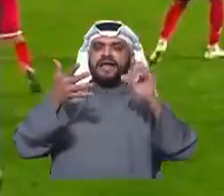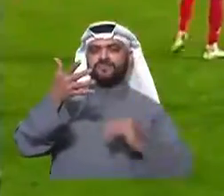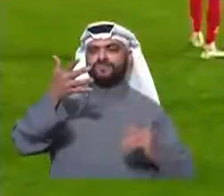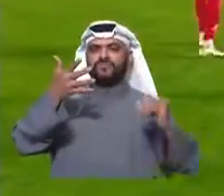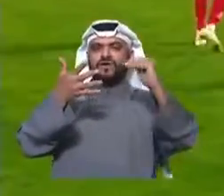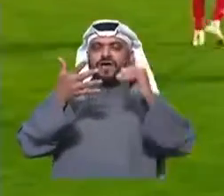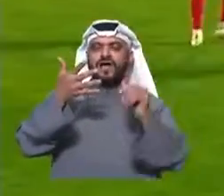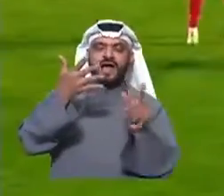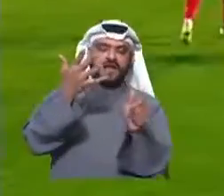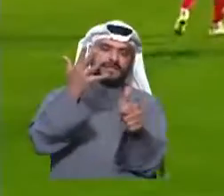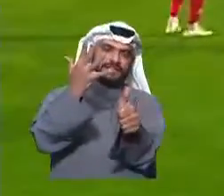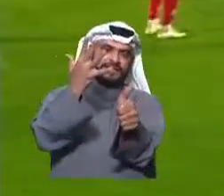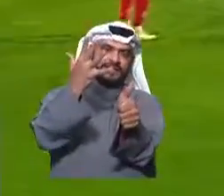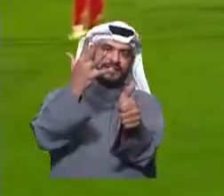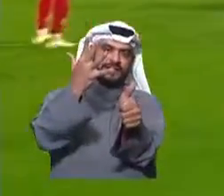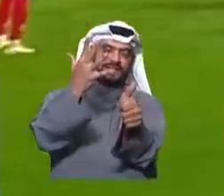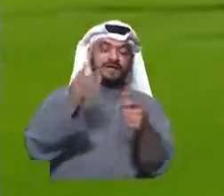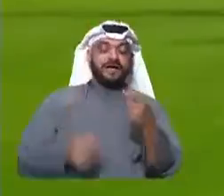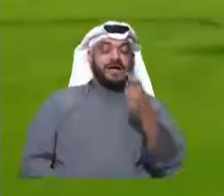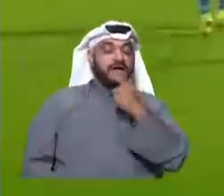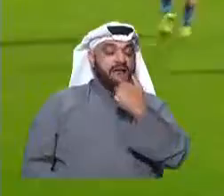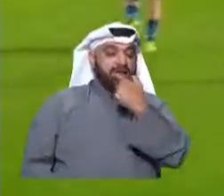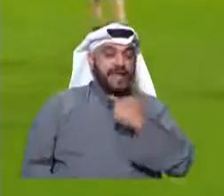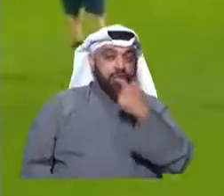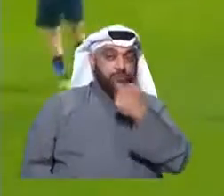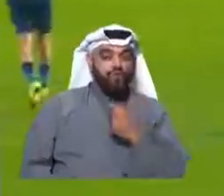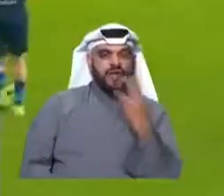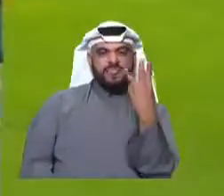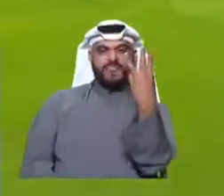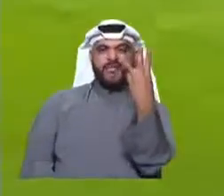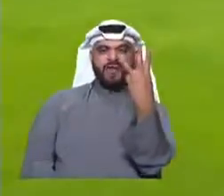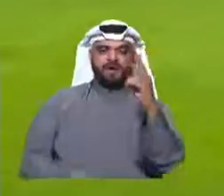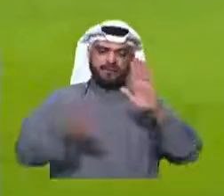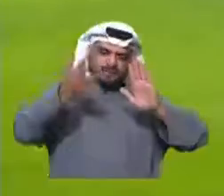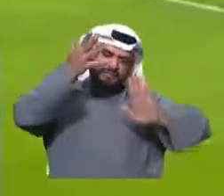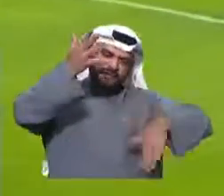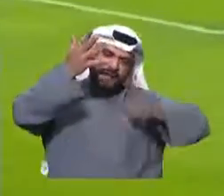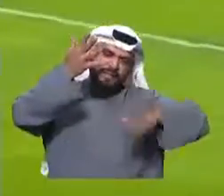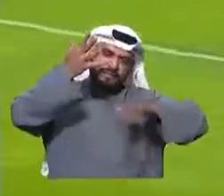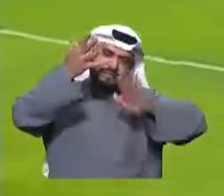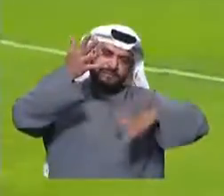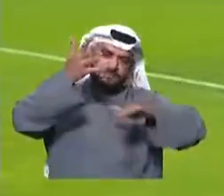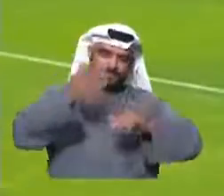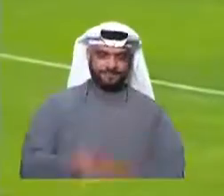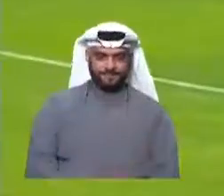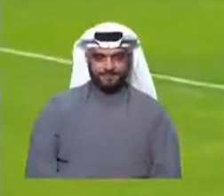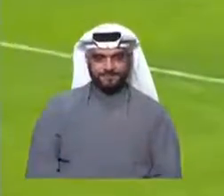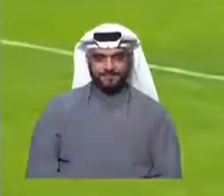المركز السادس، فيما تجمد رصيد اليرموك عند 30 نقاط متذيل بها جدول الترتيب.